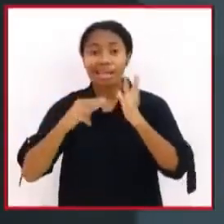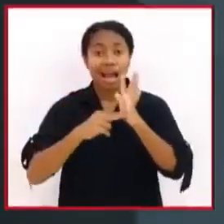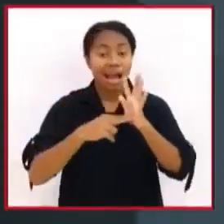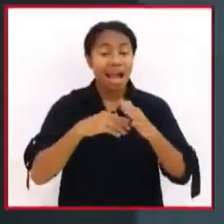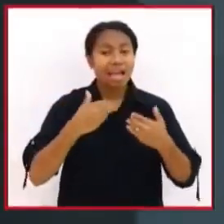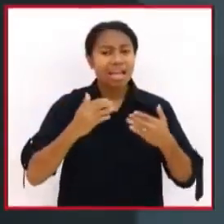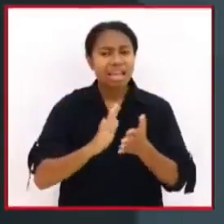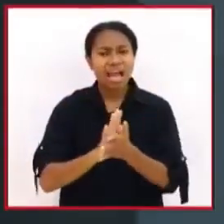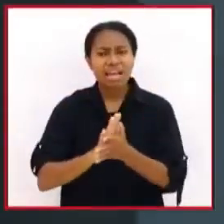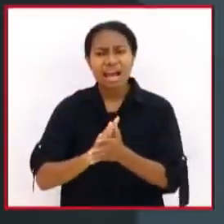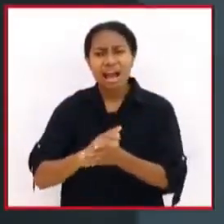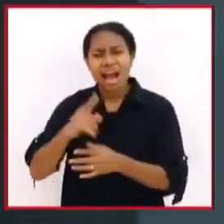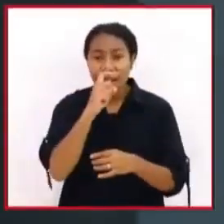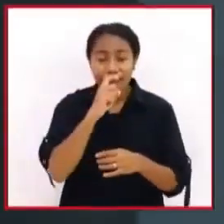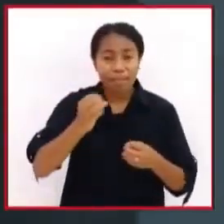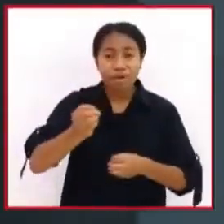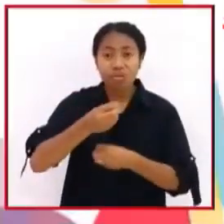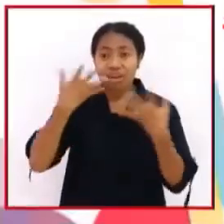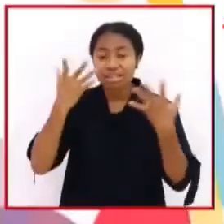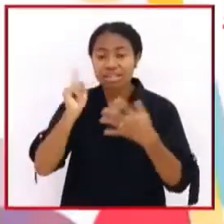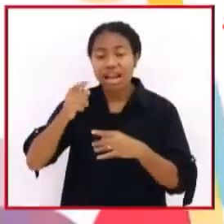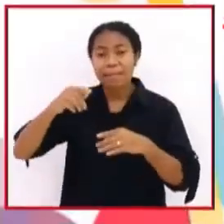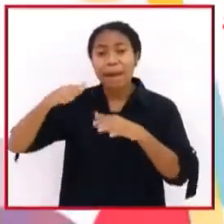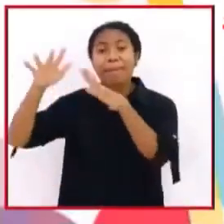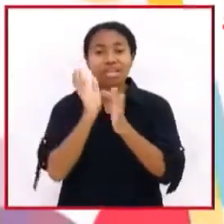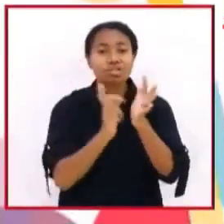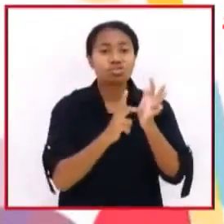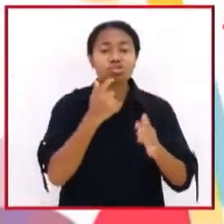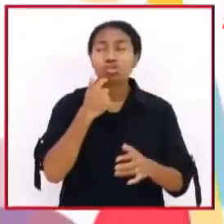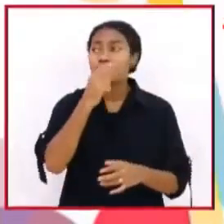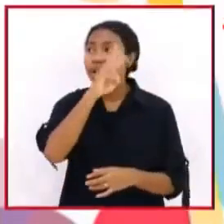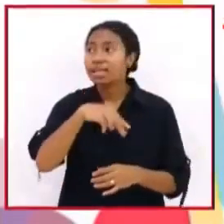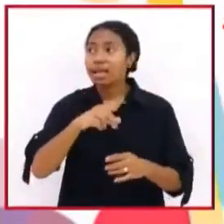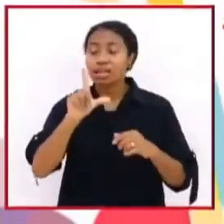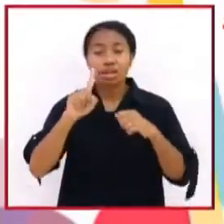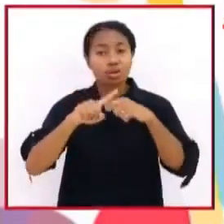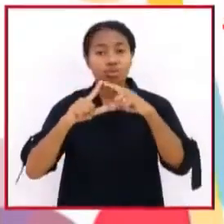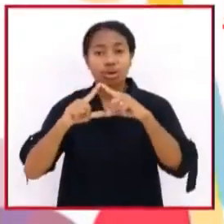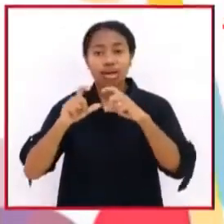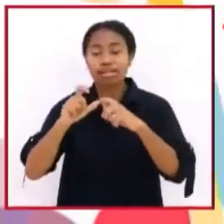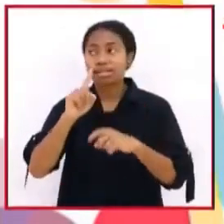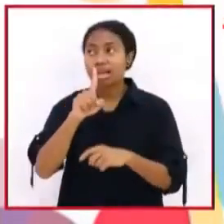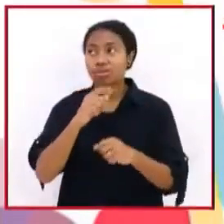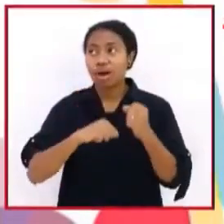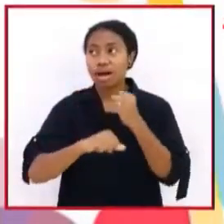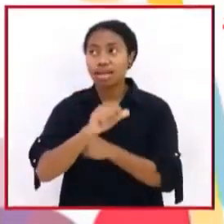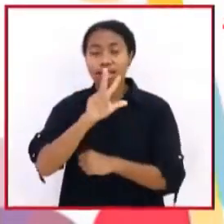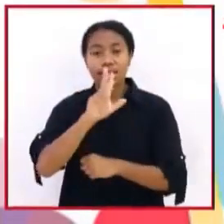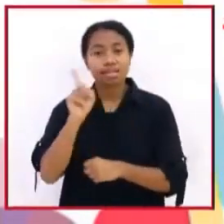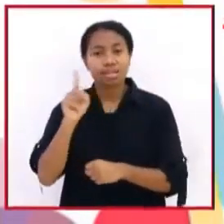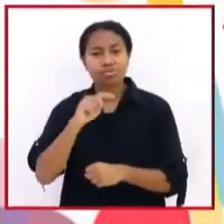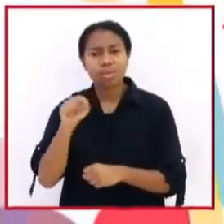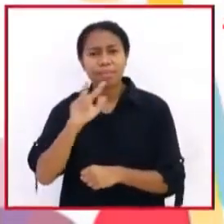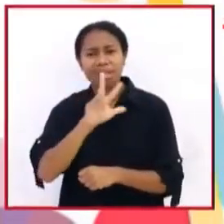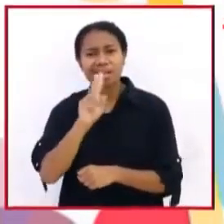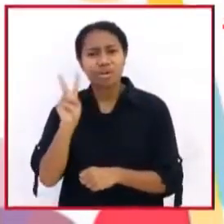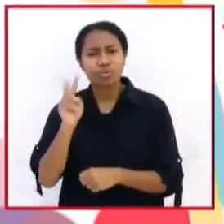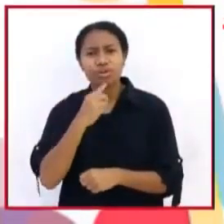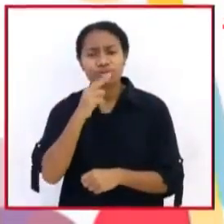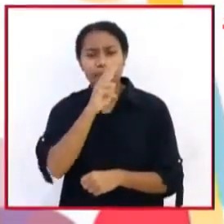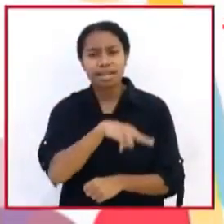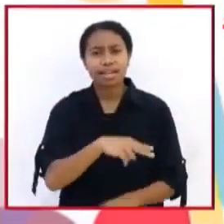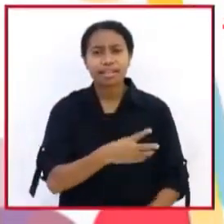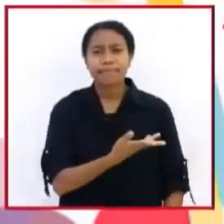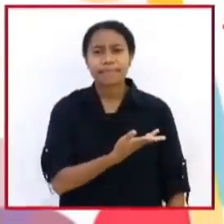peristiwa dan baptisan Yesus Lukas satu tiga satu tiga dua kata malaikat ya hendaklah engkau menamai dia Yesus